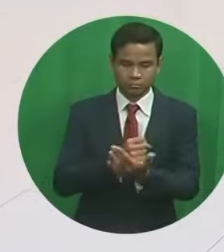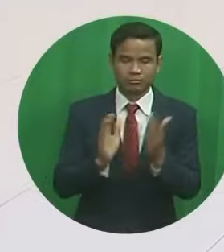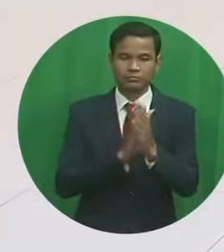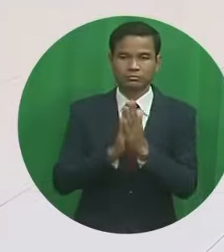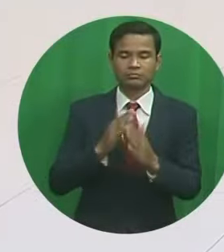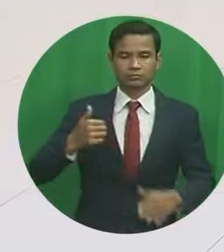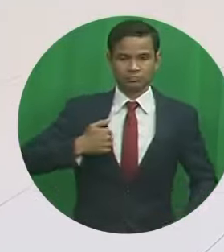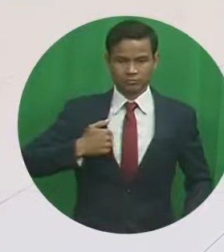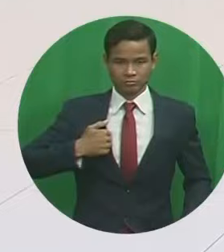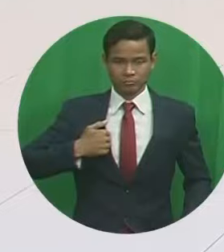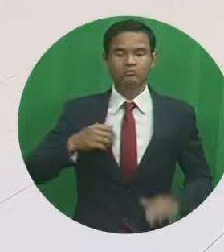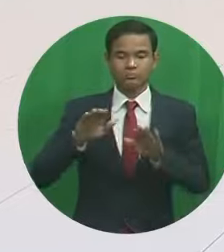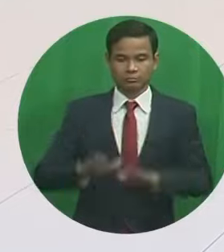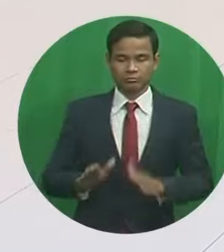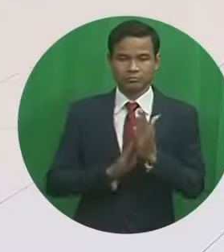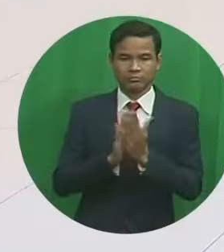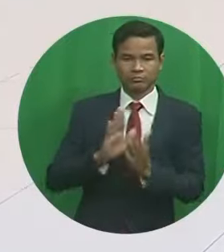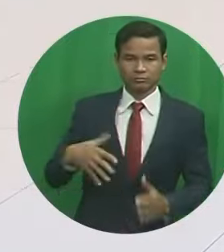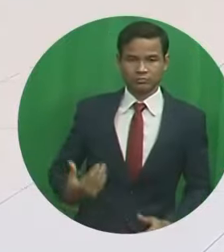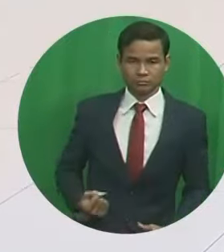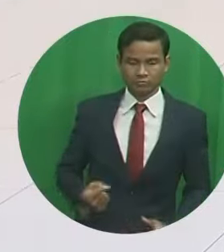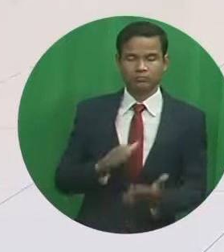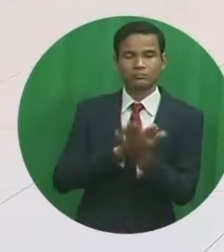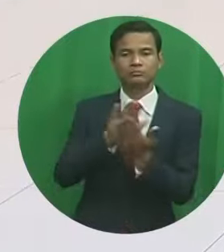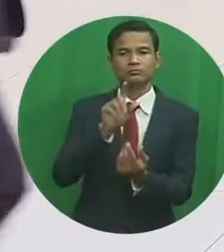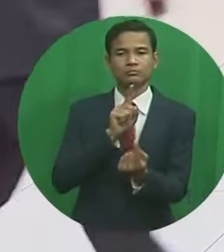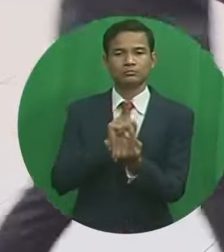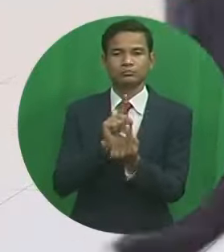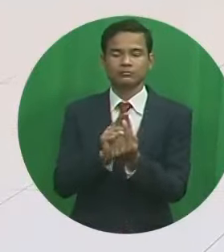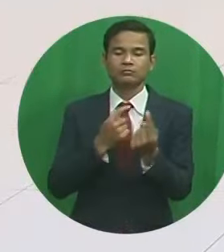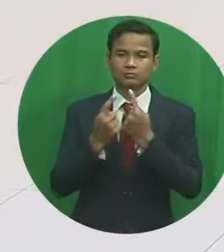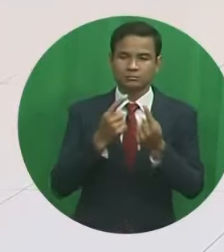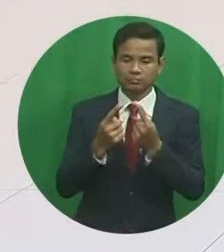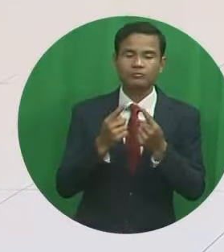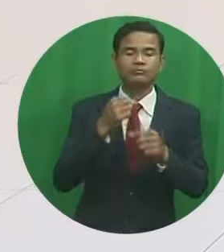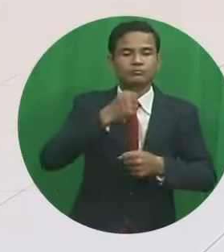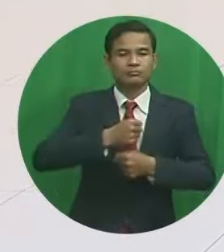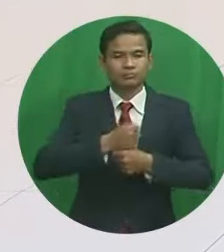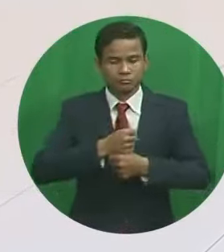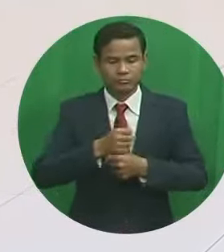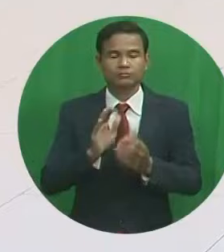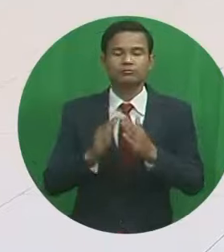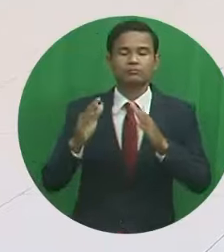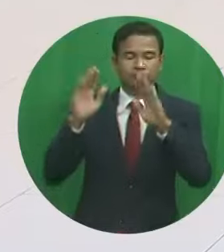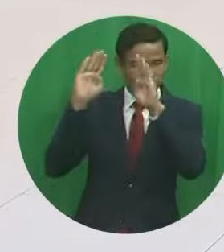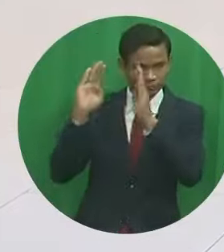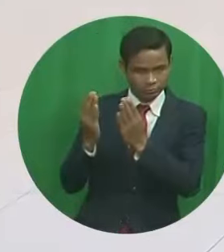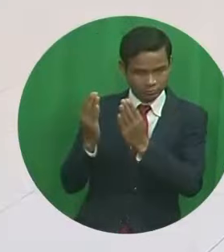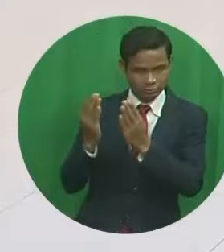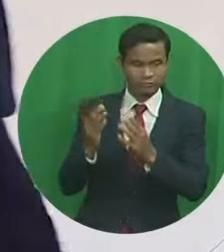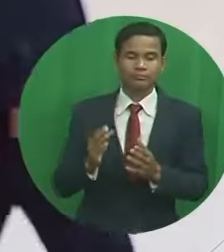សកាណាដាប្រចាំព្រះរាជាណាចក្រកម្ពុជាចូលជួបសម្ដែងការគួរសមនិងពិភាក្សាការងារនៅវិមានសន្តិភា